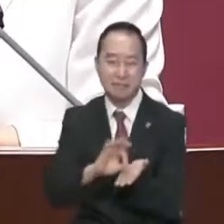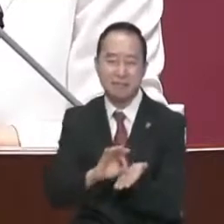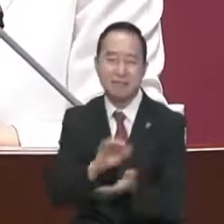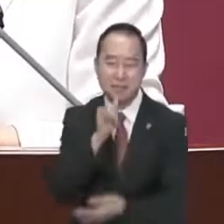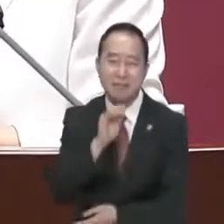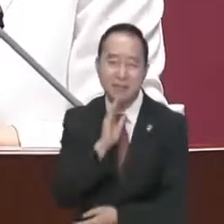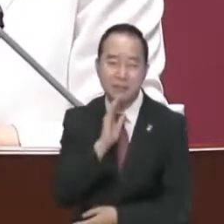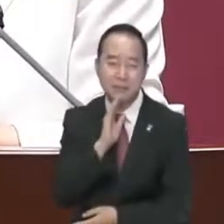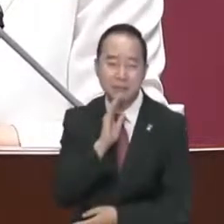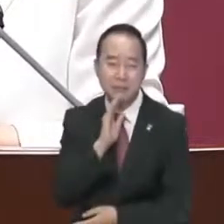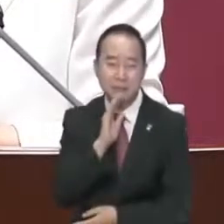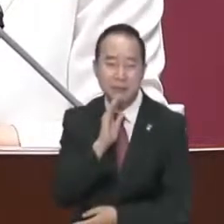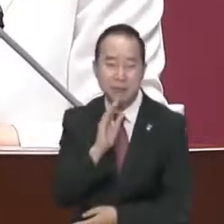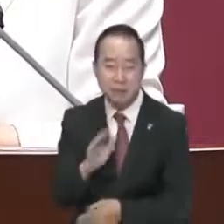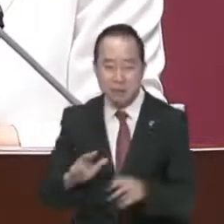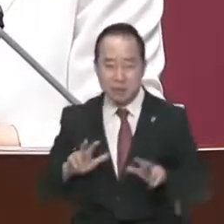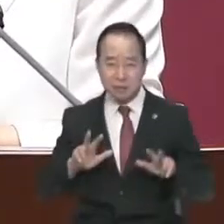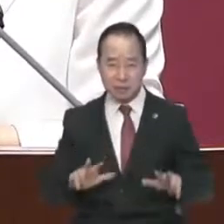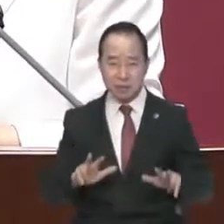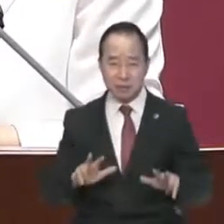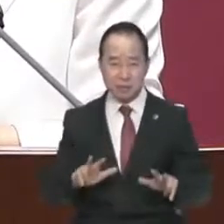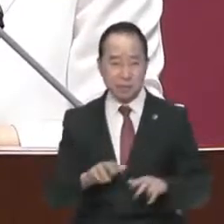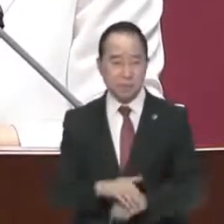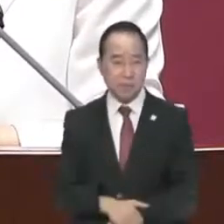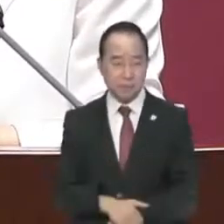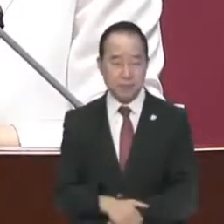하지만 지금 상황에서